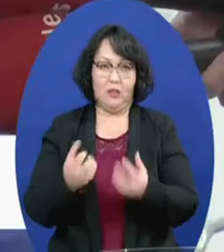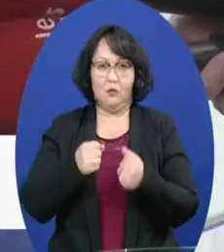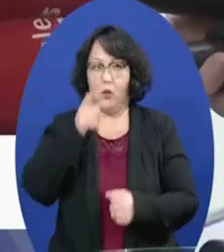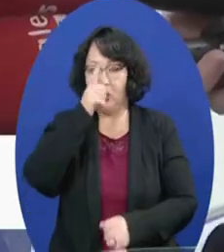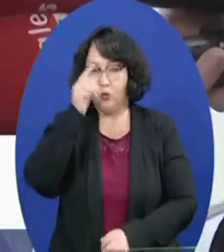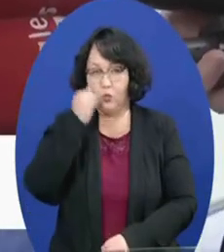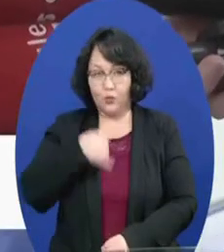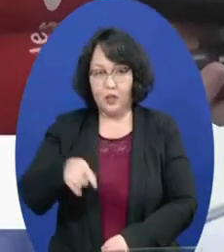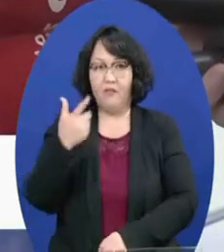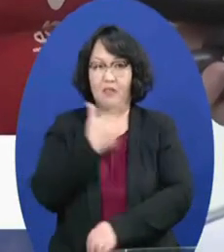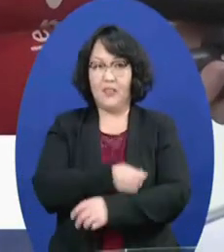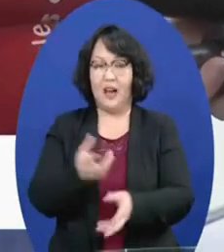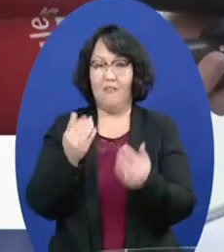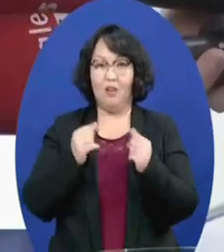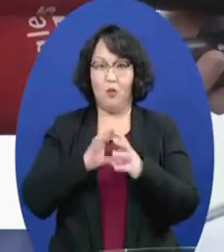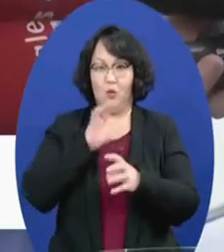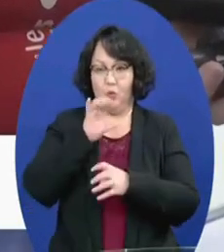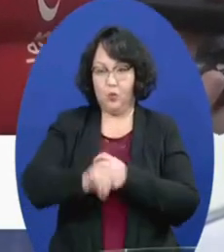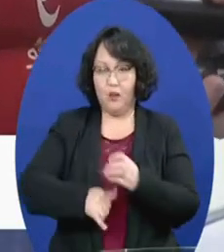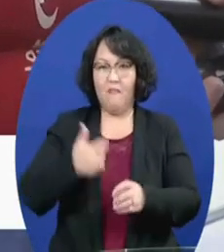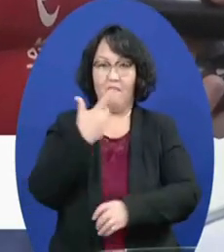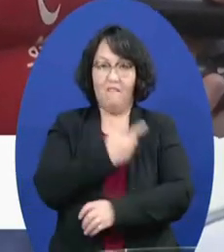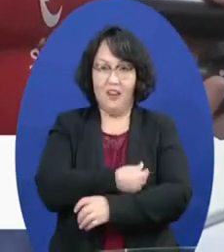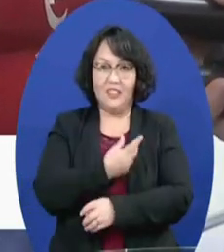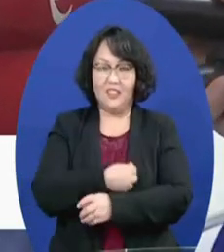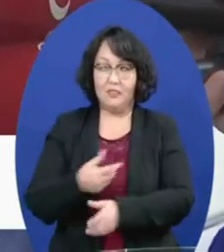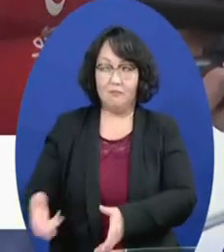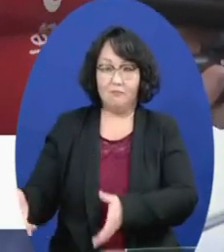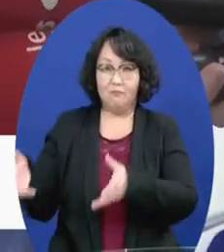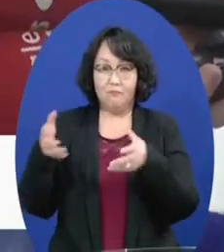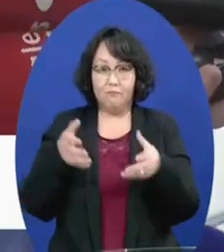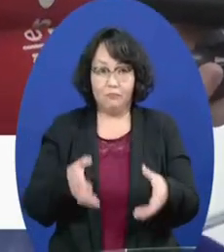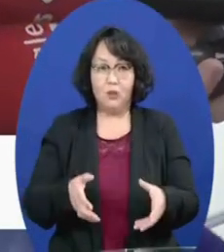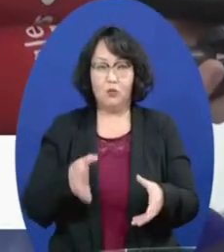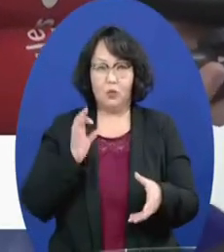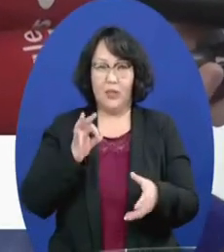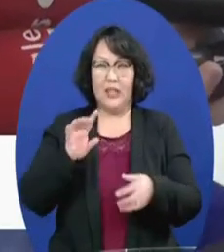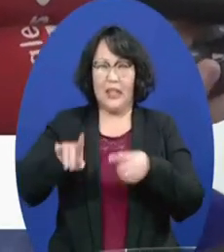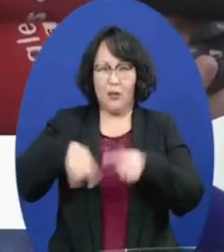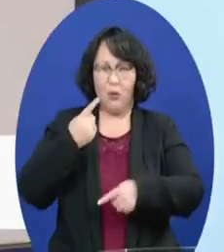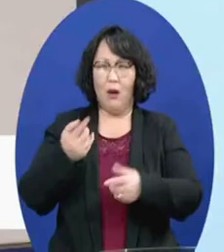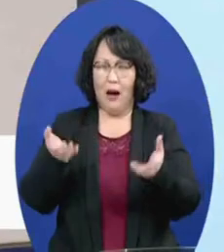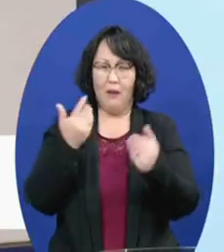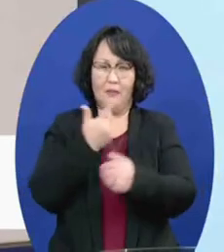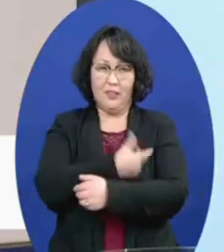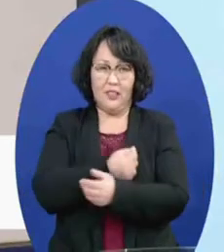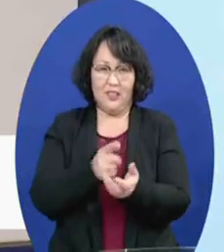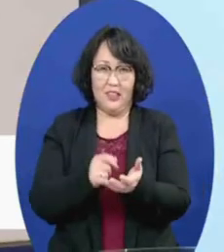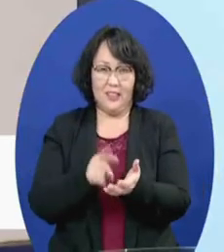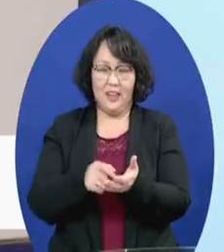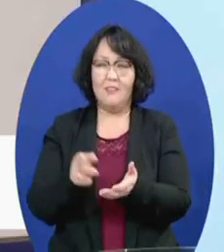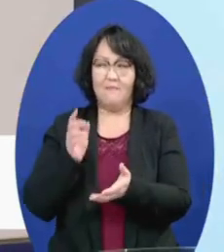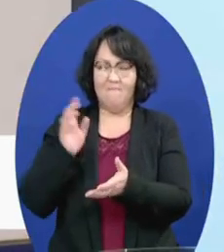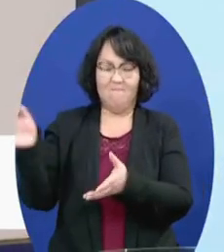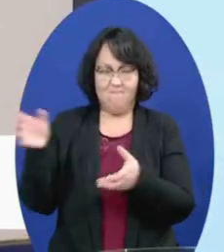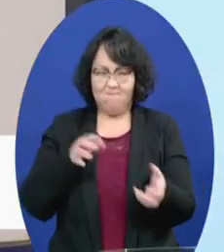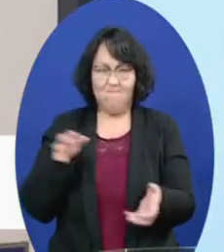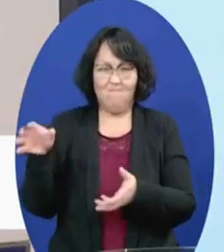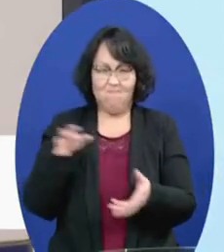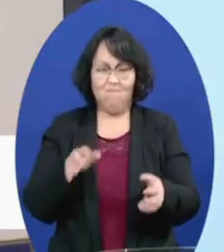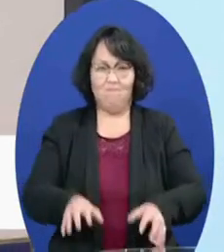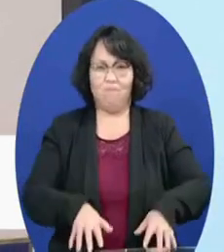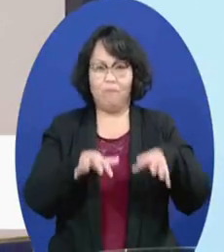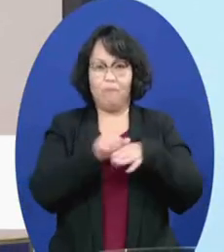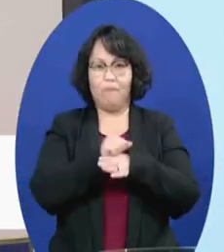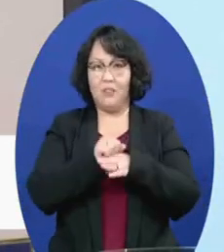улсаас вакцины авна. Учир нь дэлхийд дахин доо вакцины нийлүүлэлтээс давсан эрэлт байгаа учраас ийхүү нөөцлж байна. Дэлхийн эрүүл мэндийн байгууллага хоёр